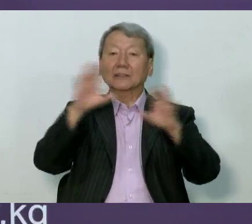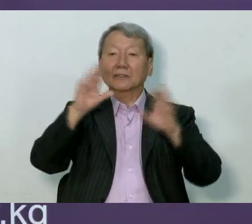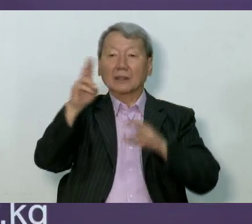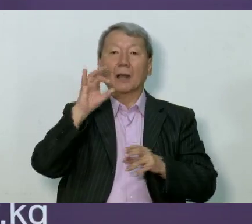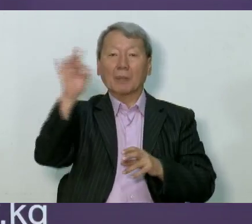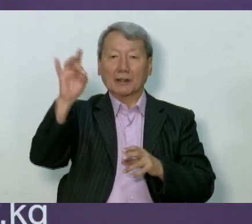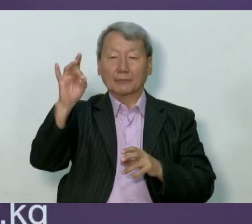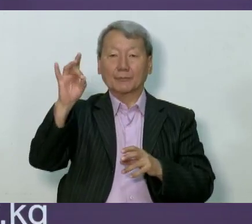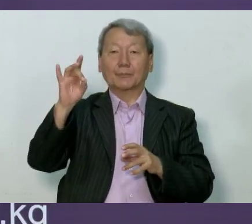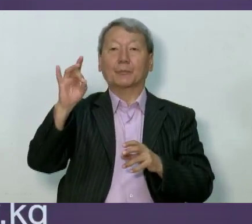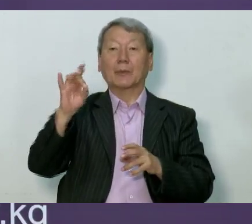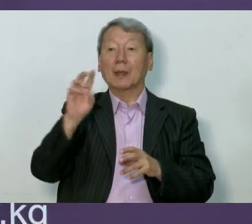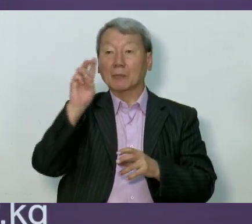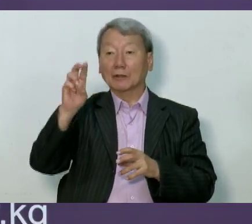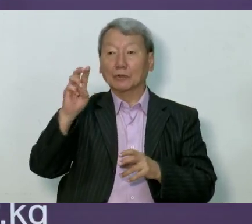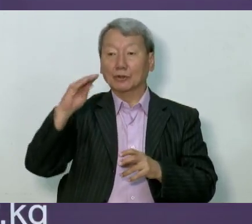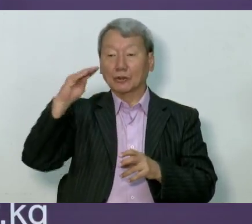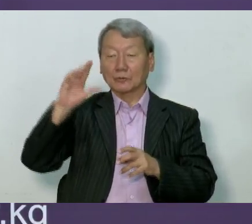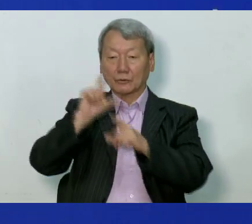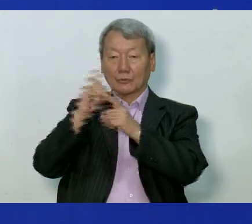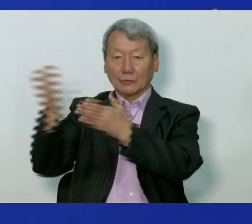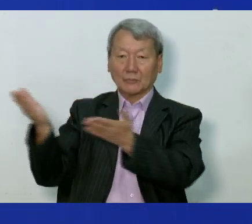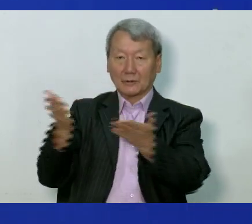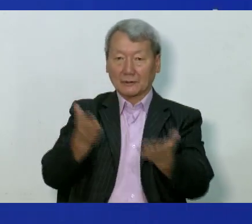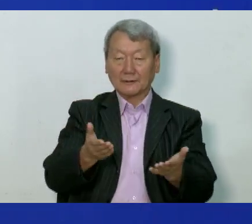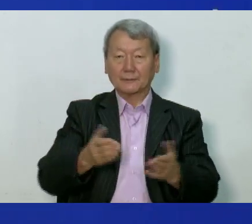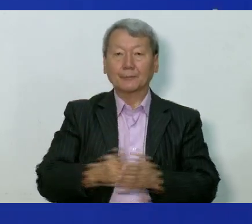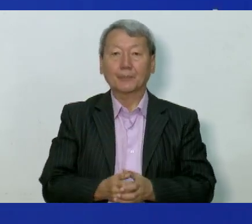информационное агентство Кабар. Бактыгүл Жээнбековна, сөз сизде.